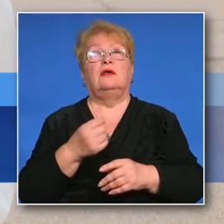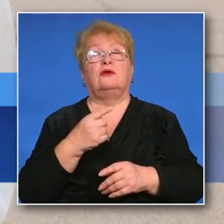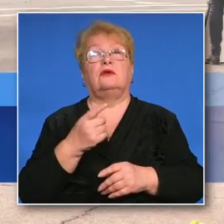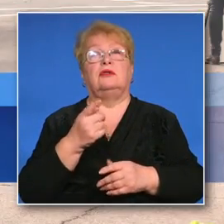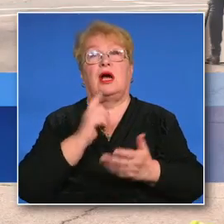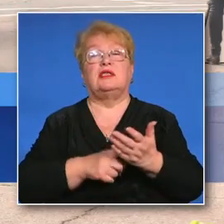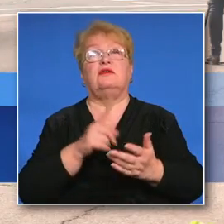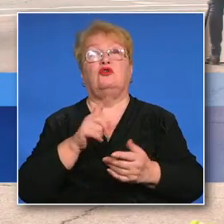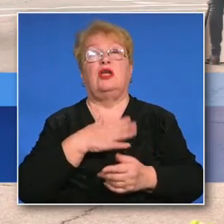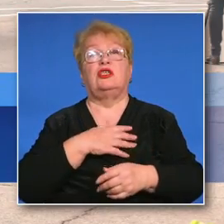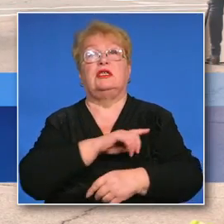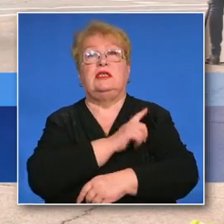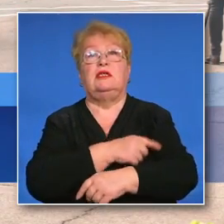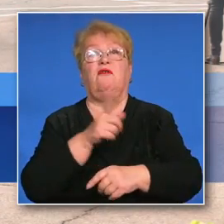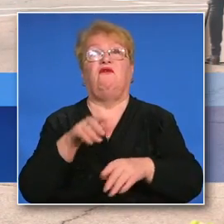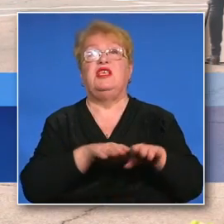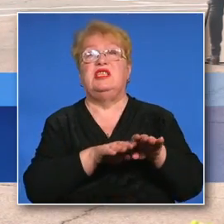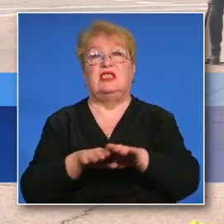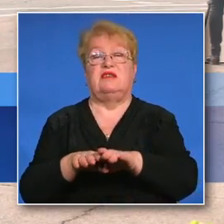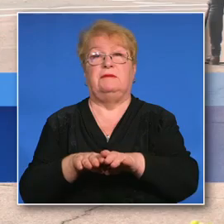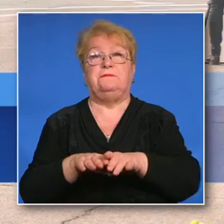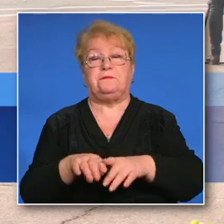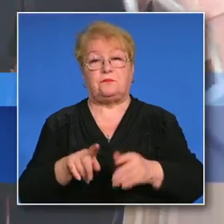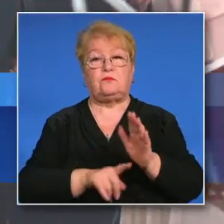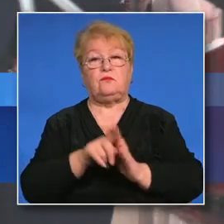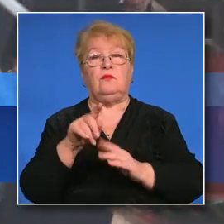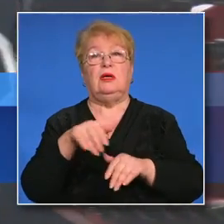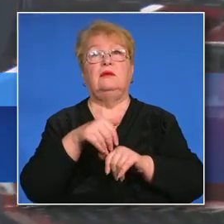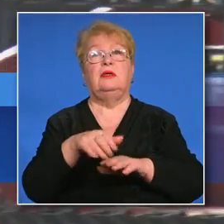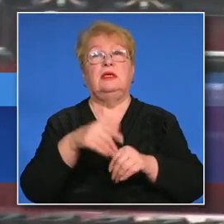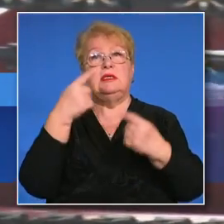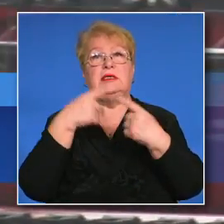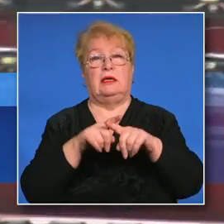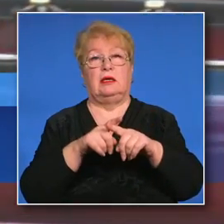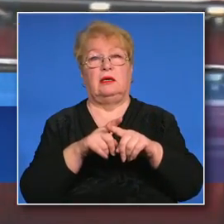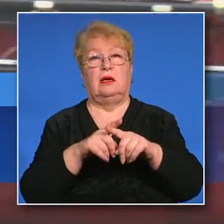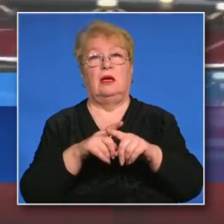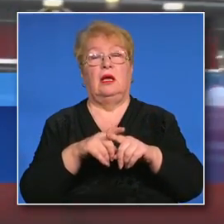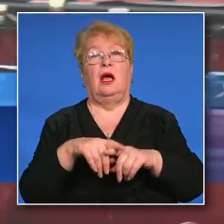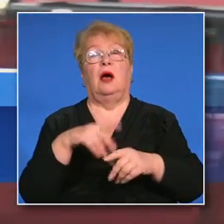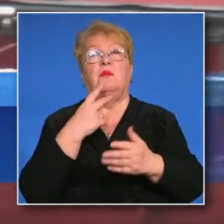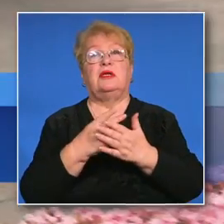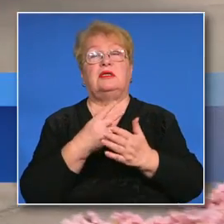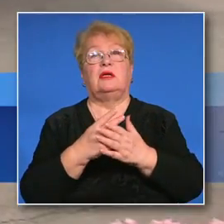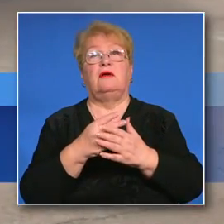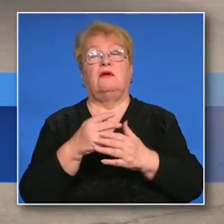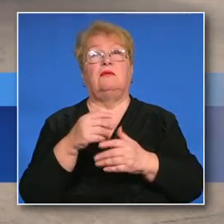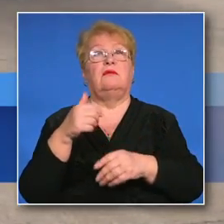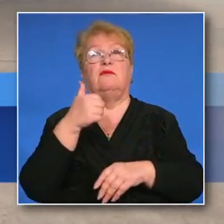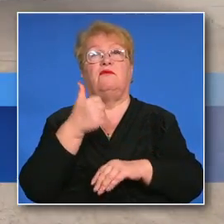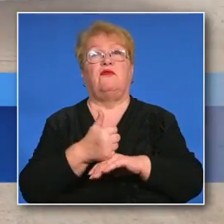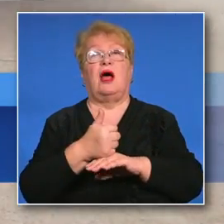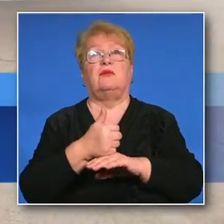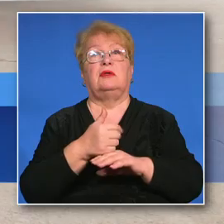единстве. Торжественное открытие праздника началось с парада стилизованной техники. Первым свой потенциал продемонстрировал флагман